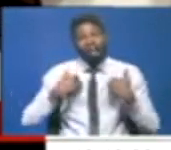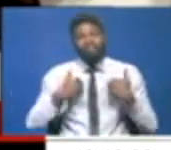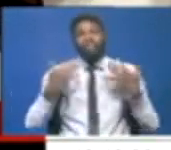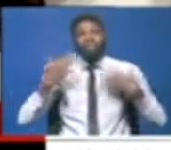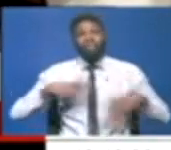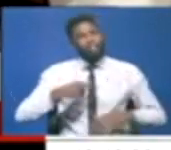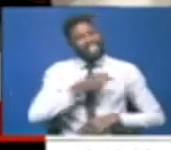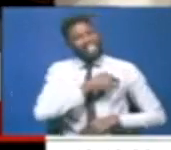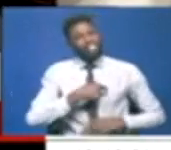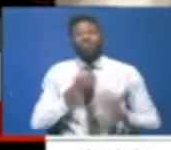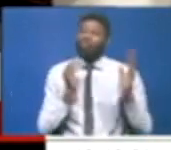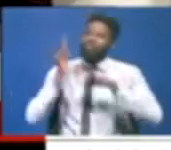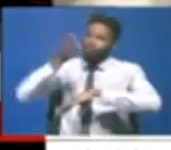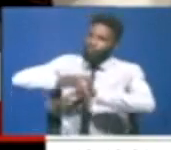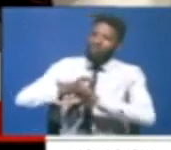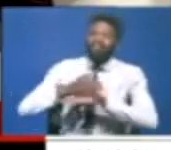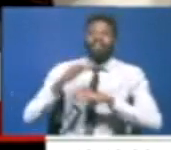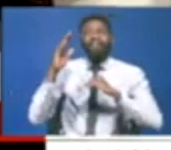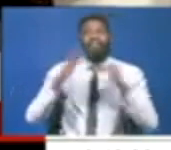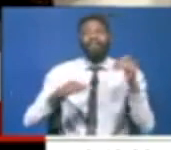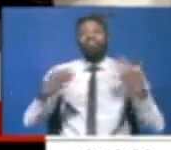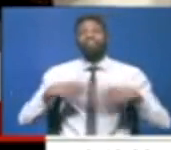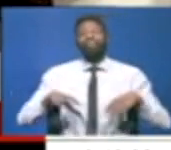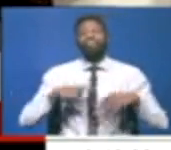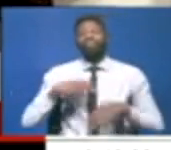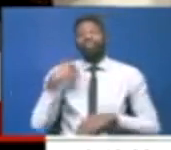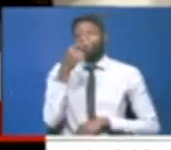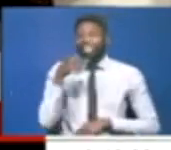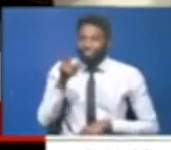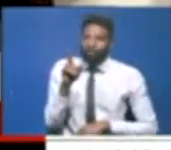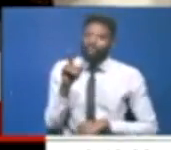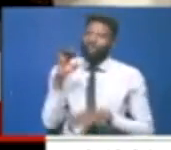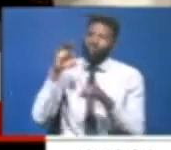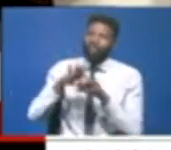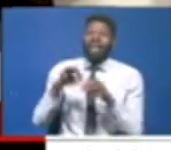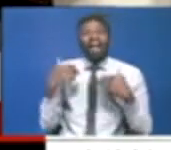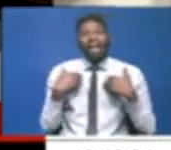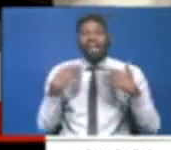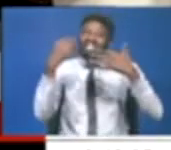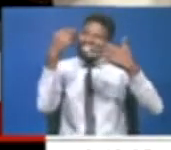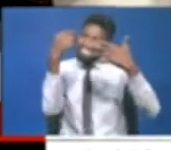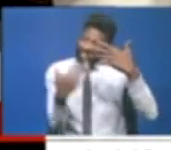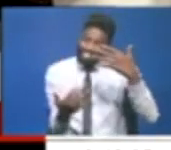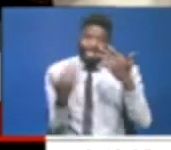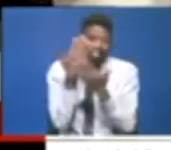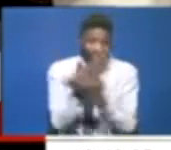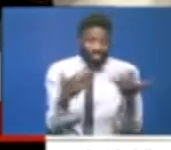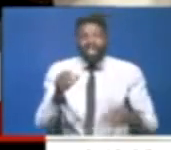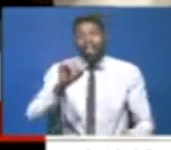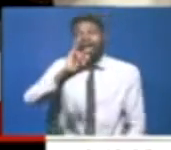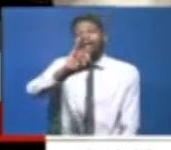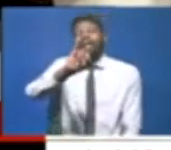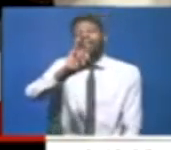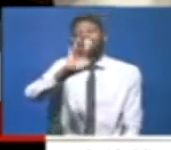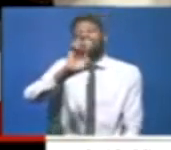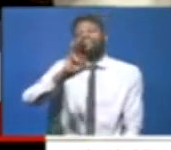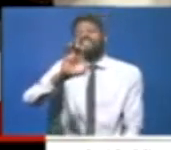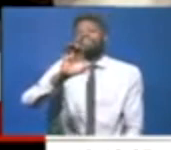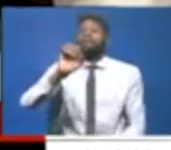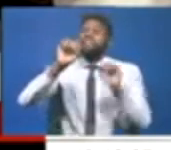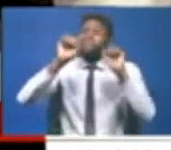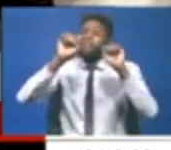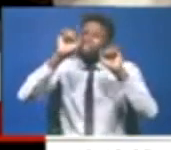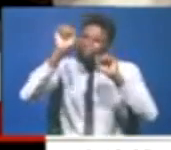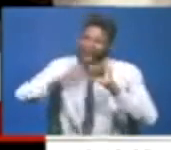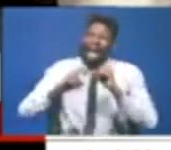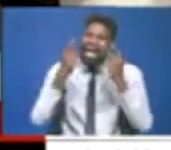ni wapiga kura. Kwa hivyo kuna mambo kadhaa ambayo IEBC napaswa kuangalia yale ambayo nimesema kuleta confidence ya